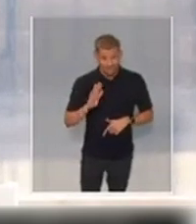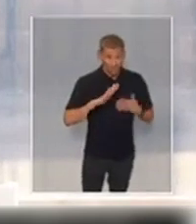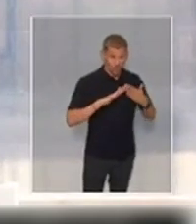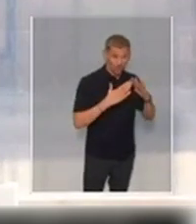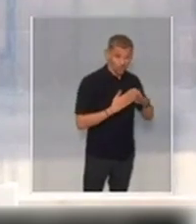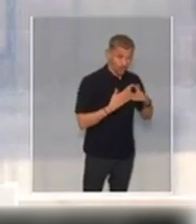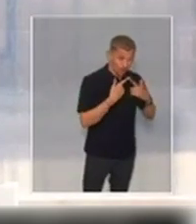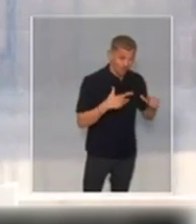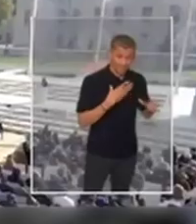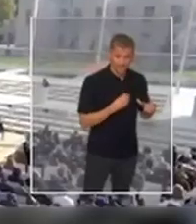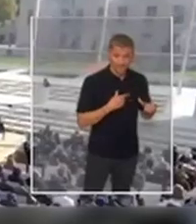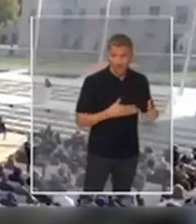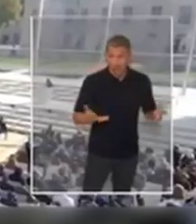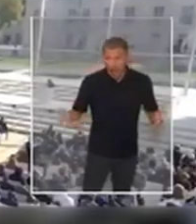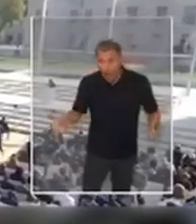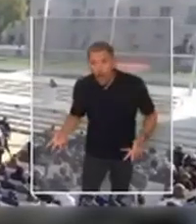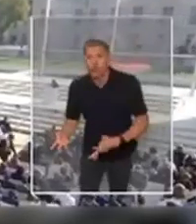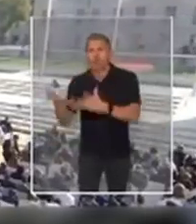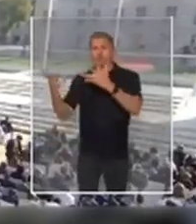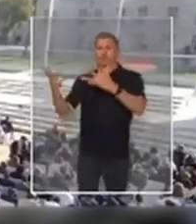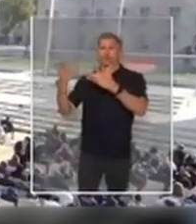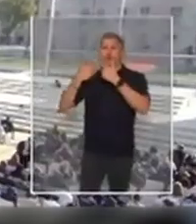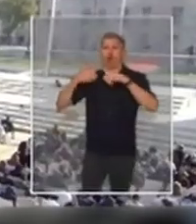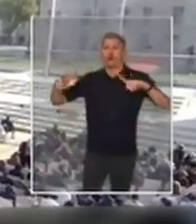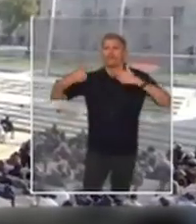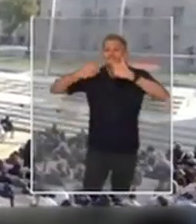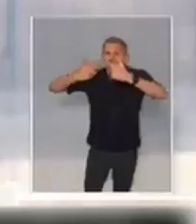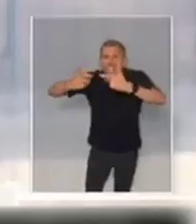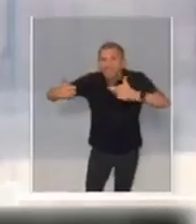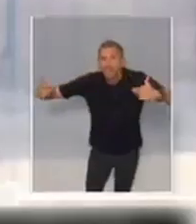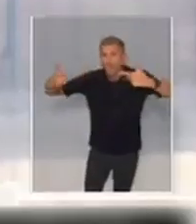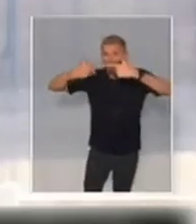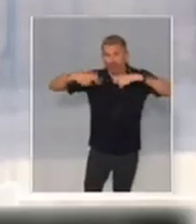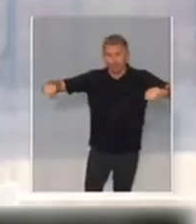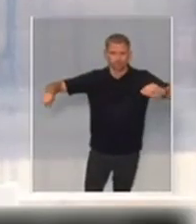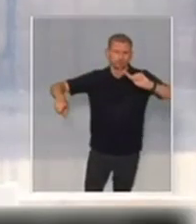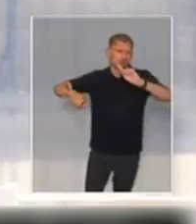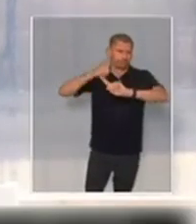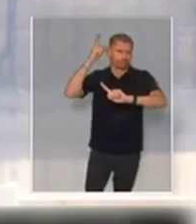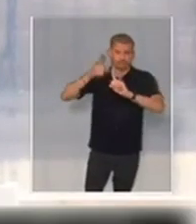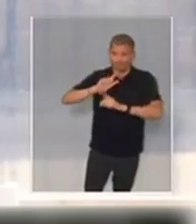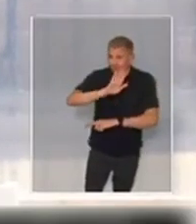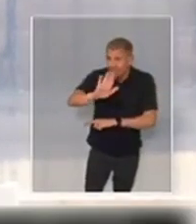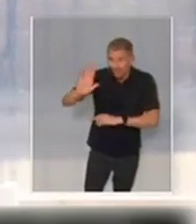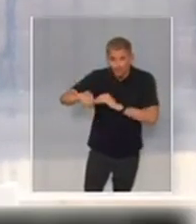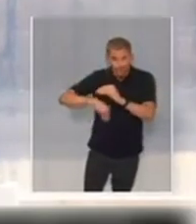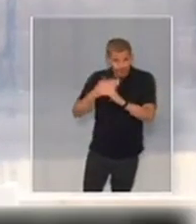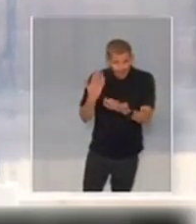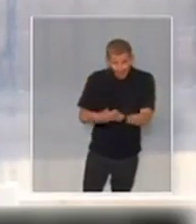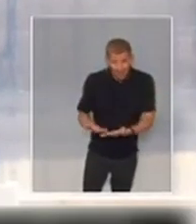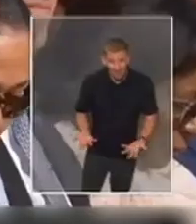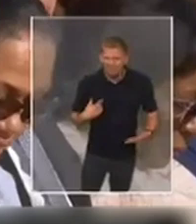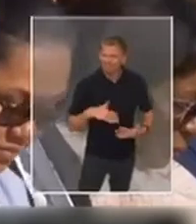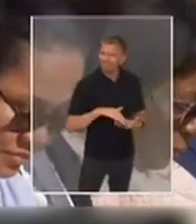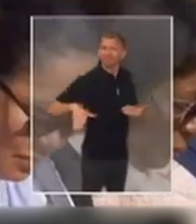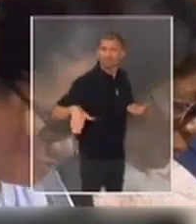langue française dans la diversité linguistique qui caractérise notre monde aujourd'hui, donc le